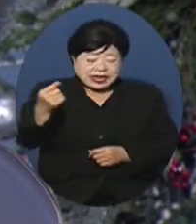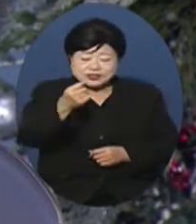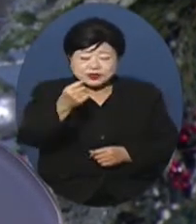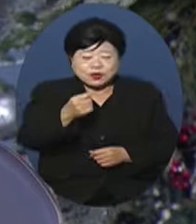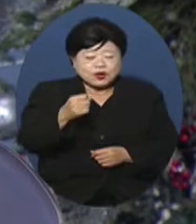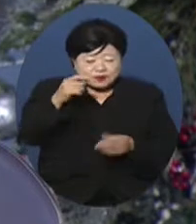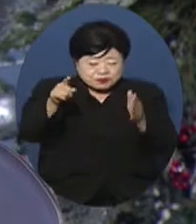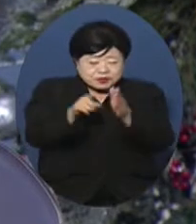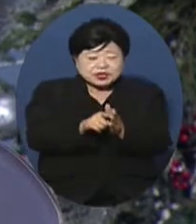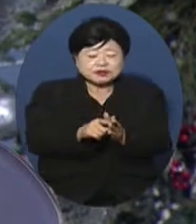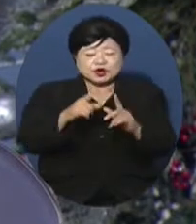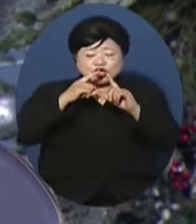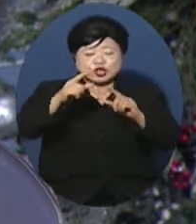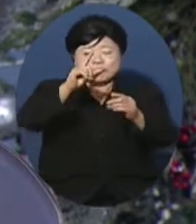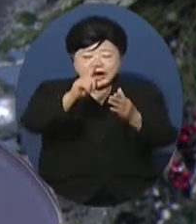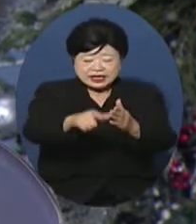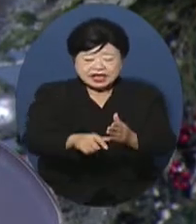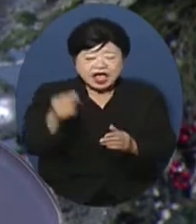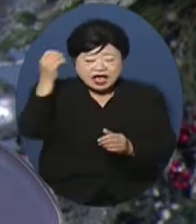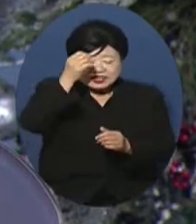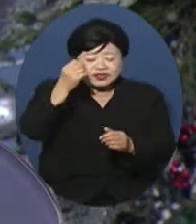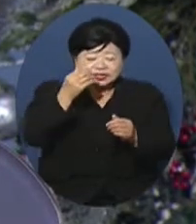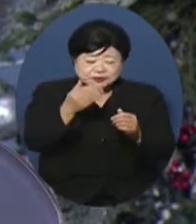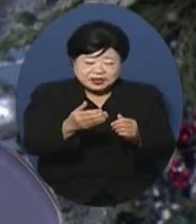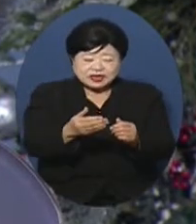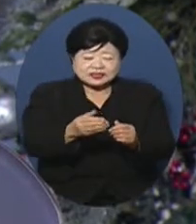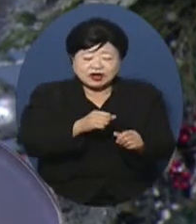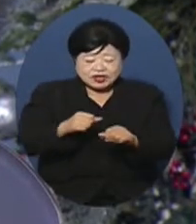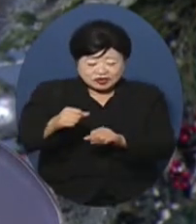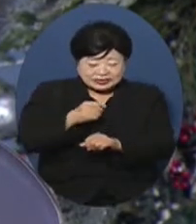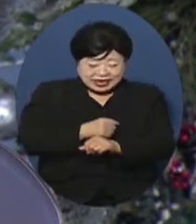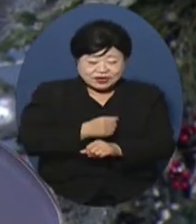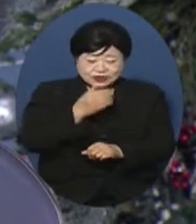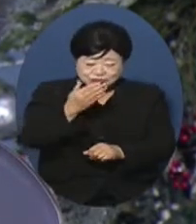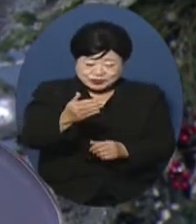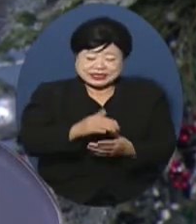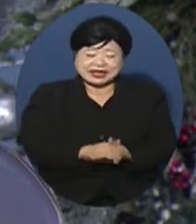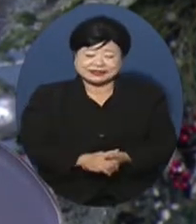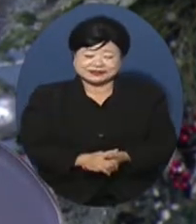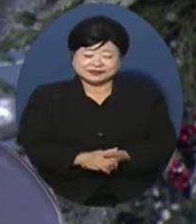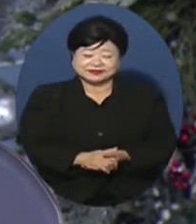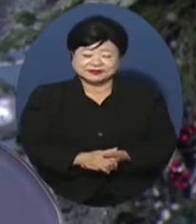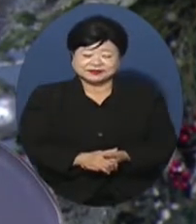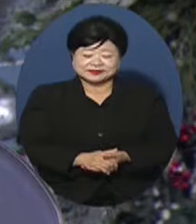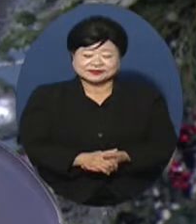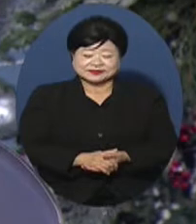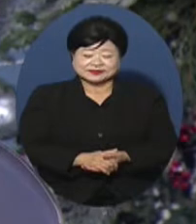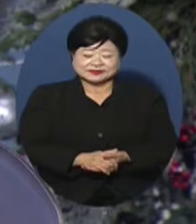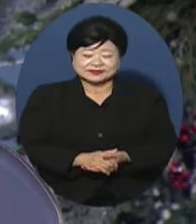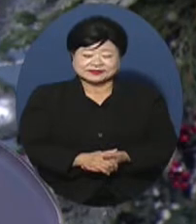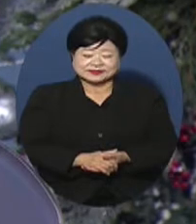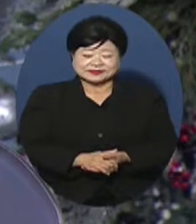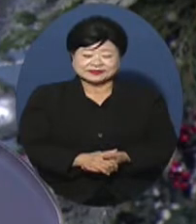믿음으로 선포할 때 생령이 니면 책사는 역사 하셔야 될 것입니다